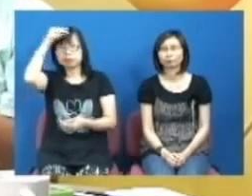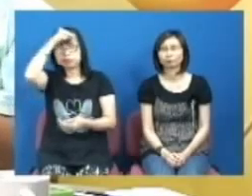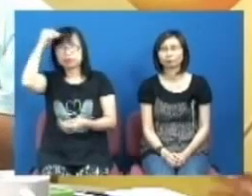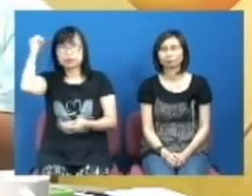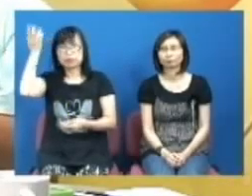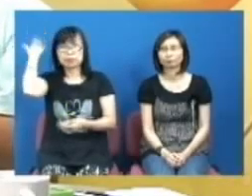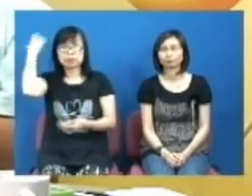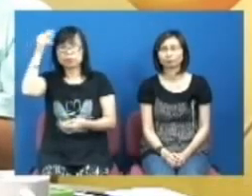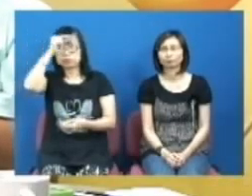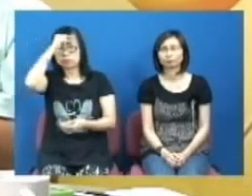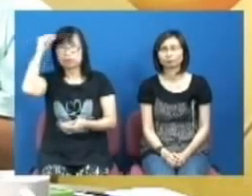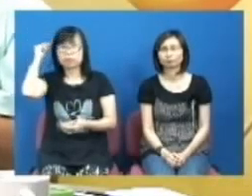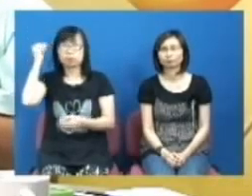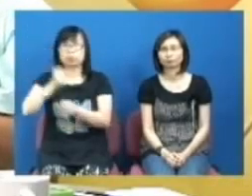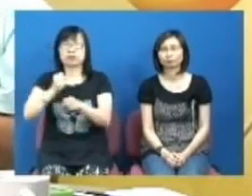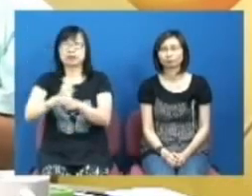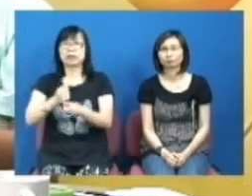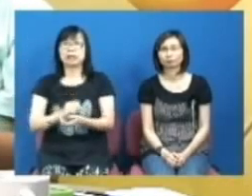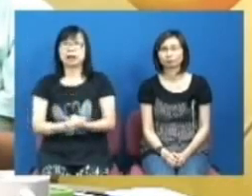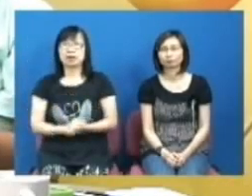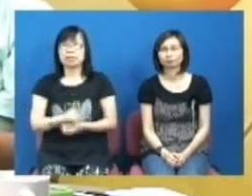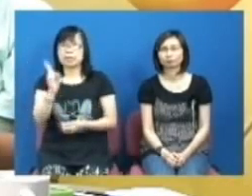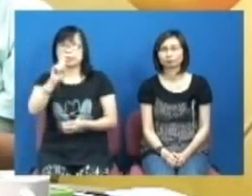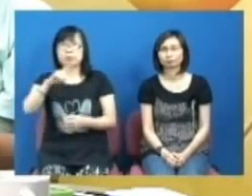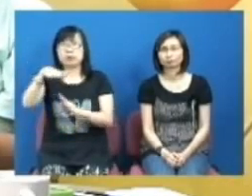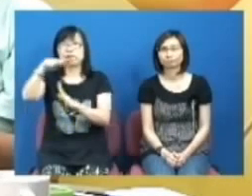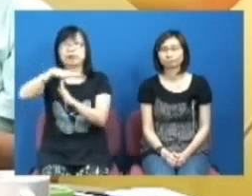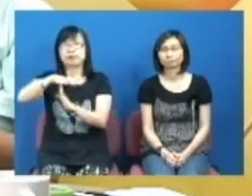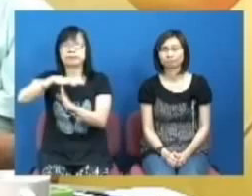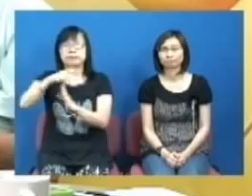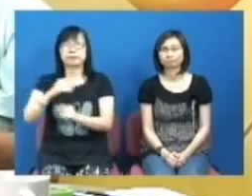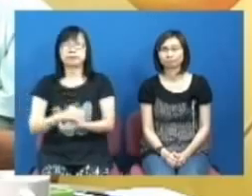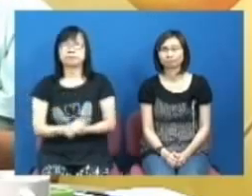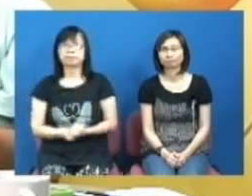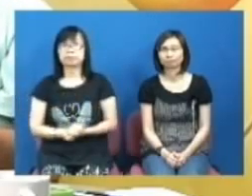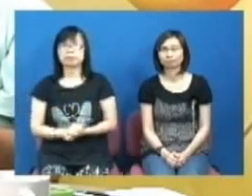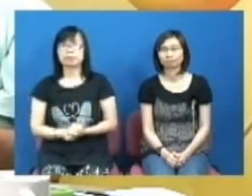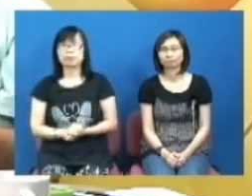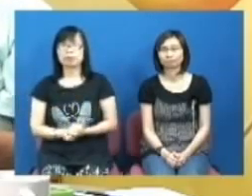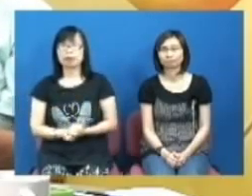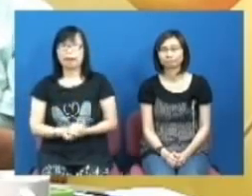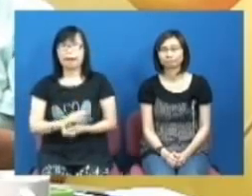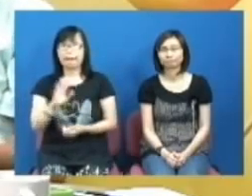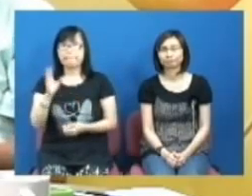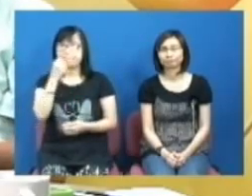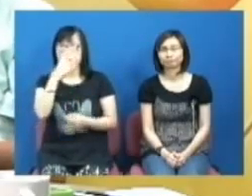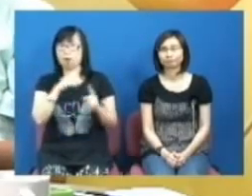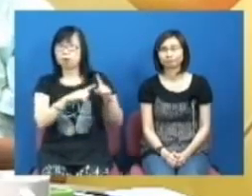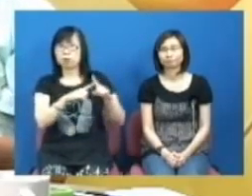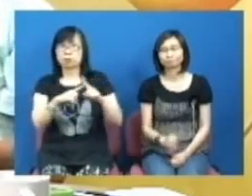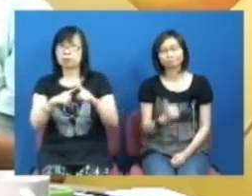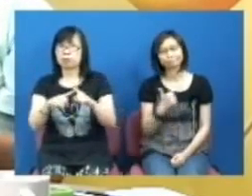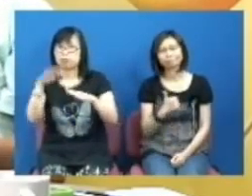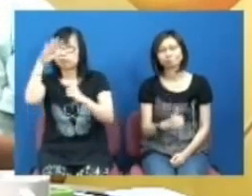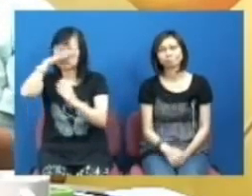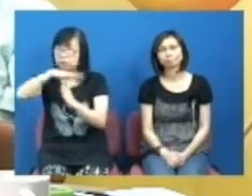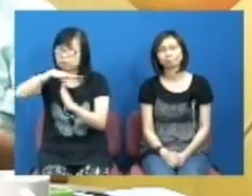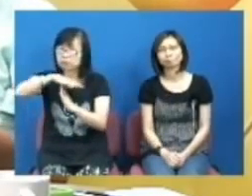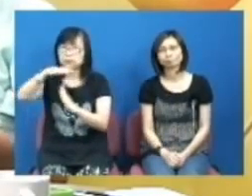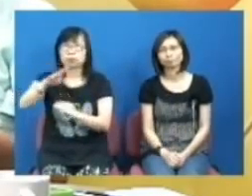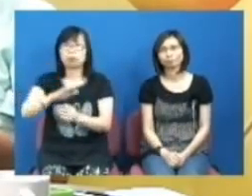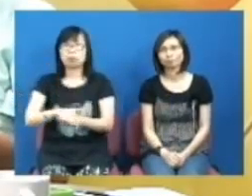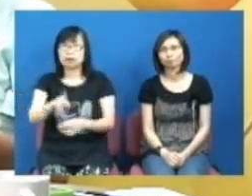設他令到中產階級都憤怒，是怎樣去制止的呢？不是民主黨去制止的，是因為他